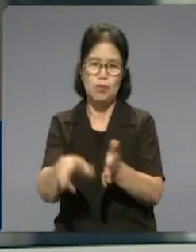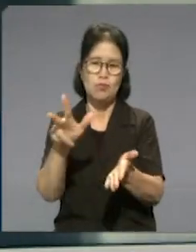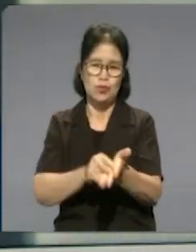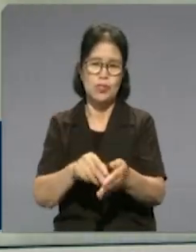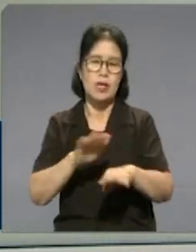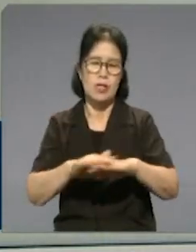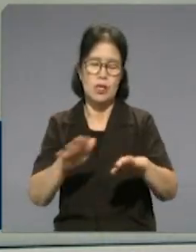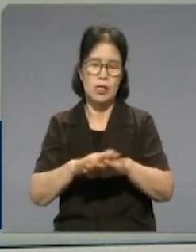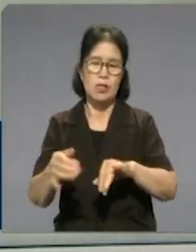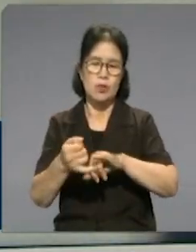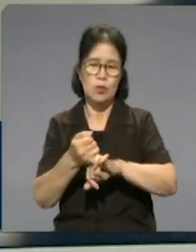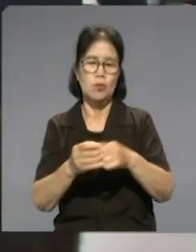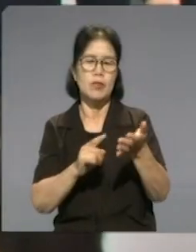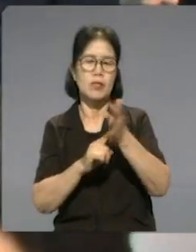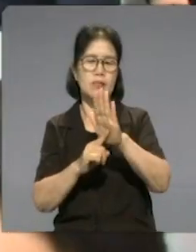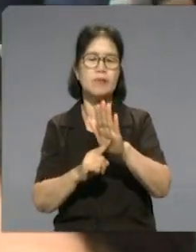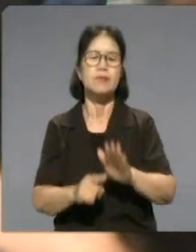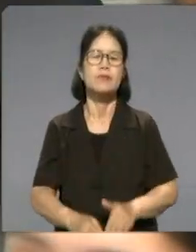김용재 기자입니다.